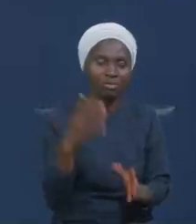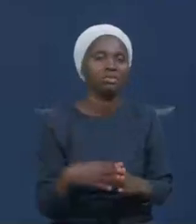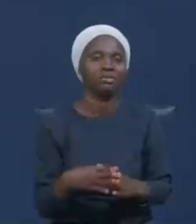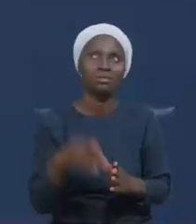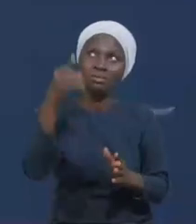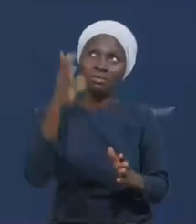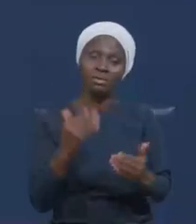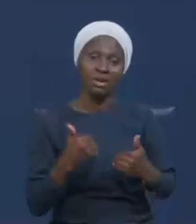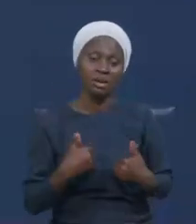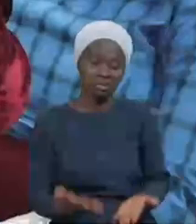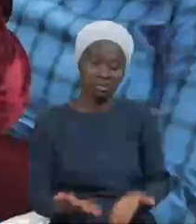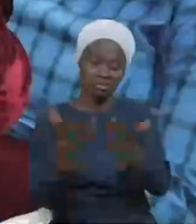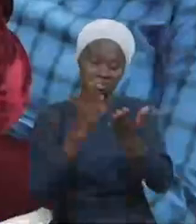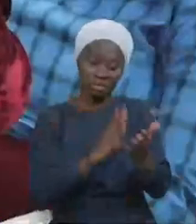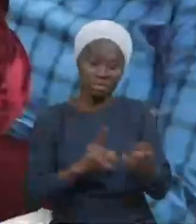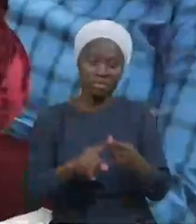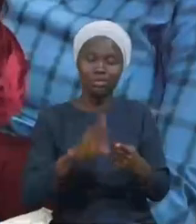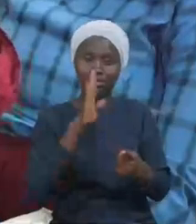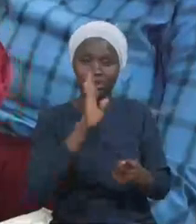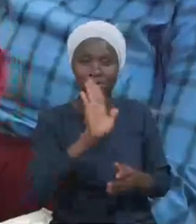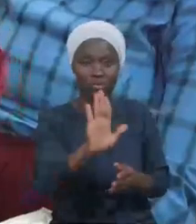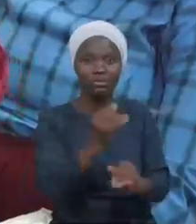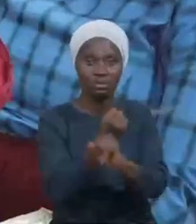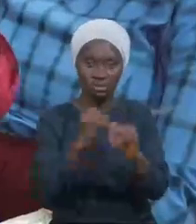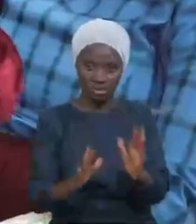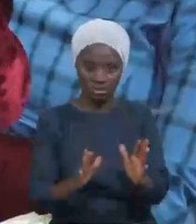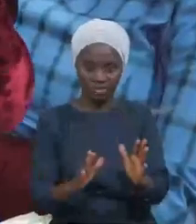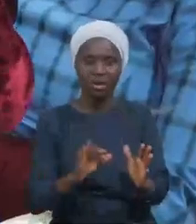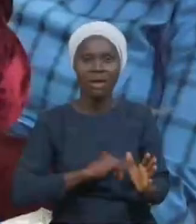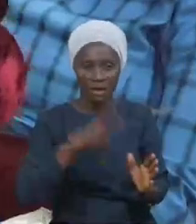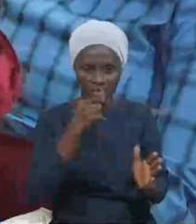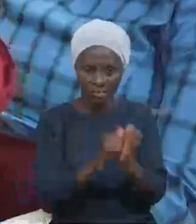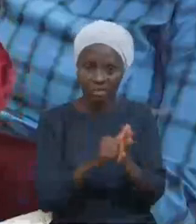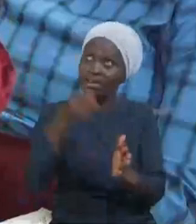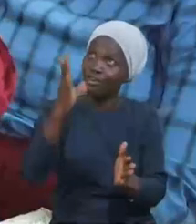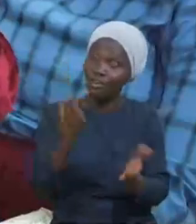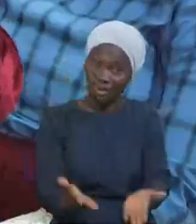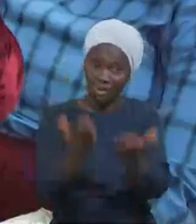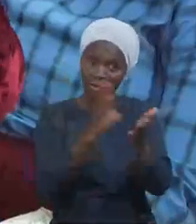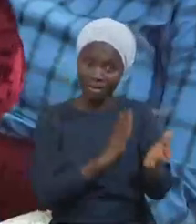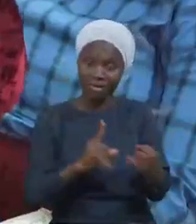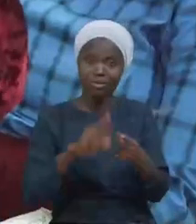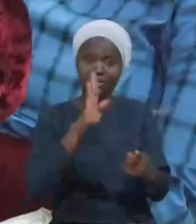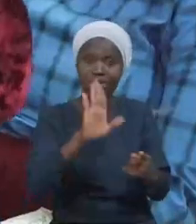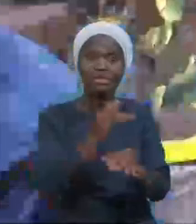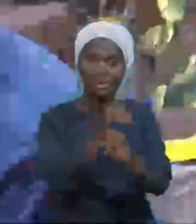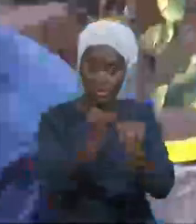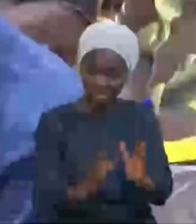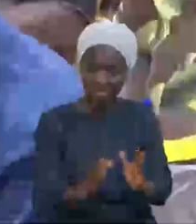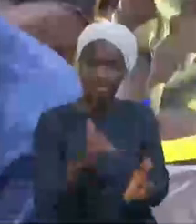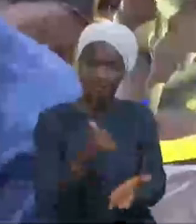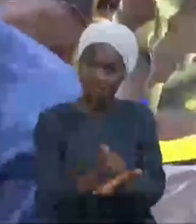a élevé Christ comme ton sauveur. J'ai dit Dieu a exalté, élevé Christ pour être ton sauveur.